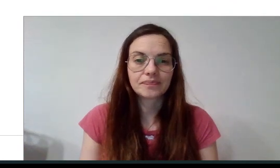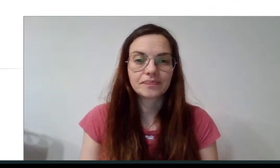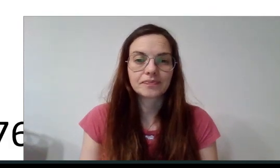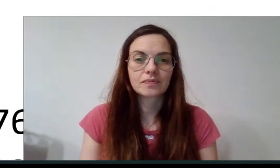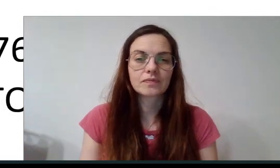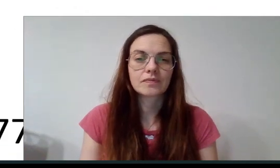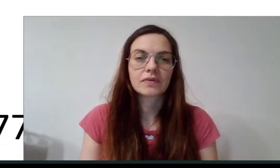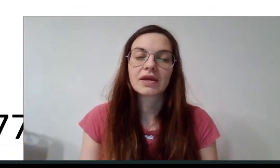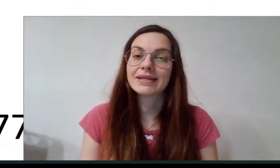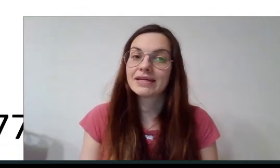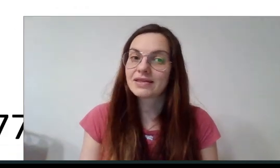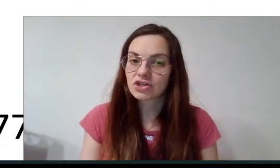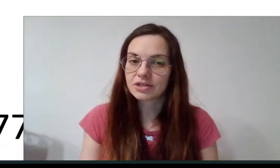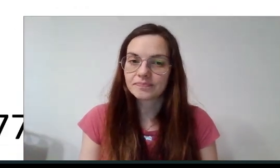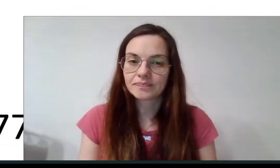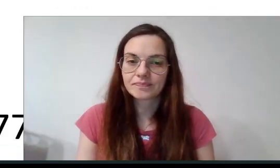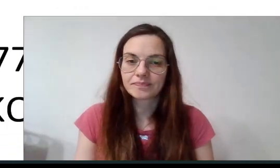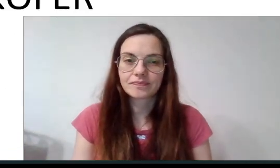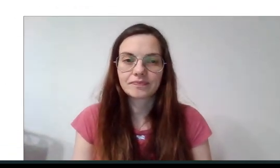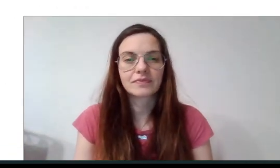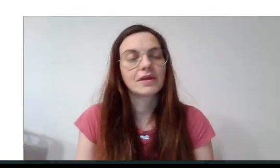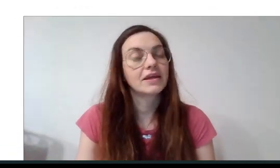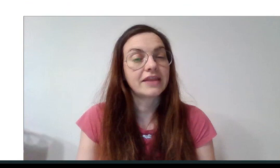Die Tasche. Der Koffer.